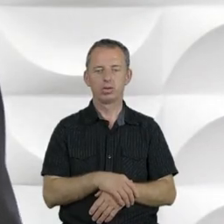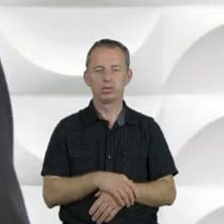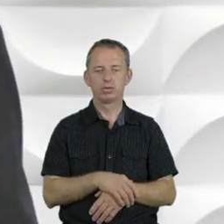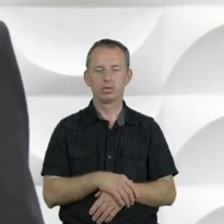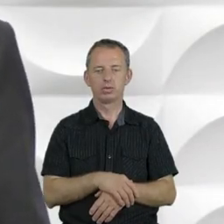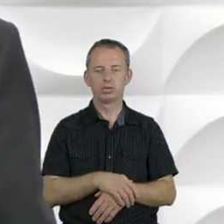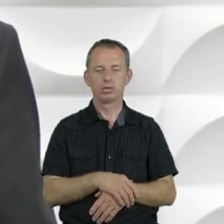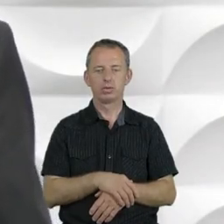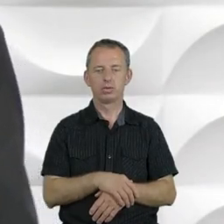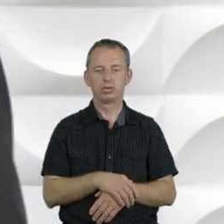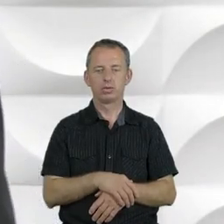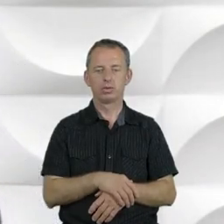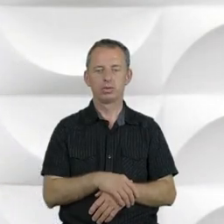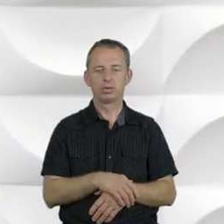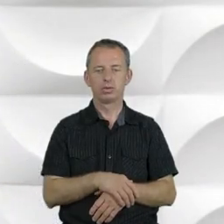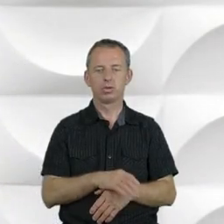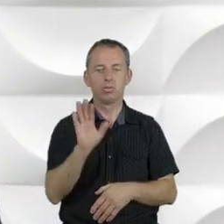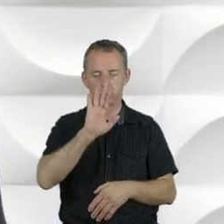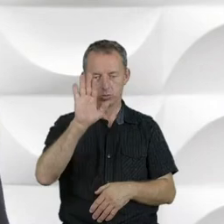Bóg może sprawić cud.